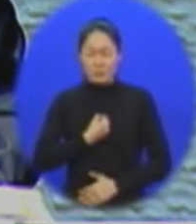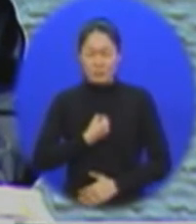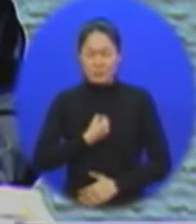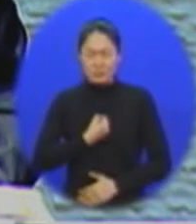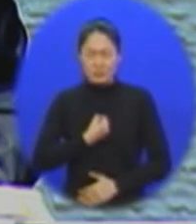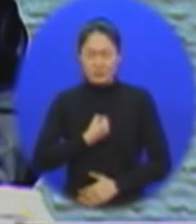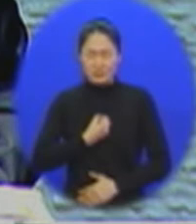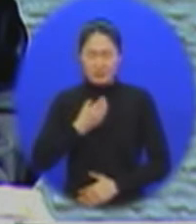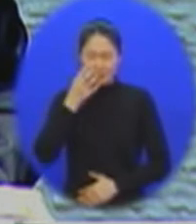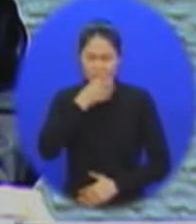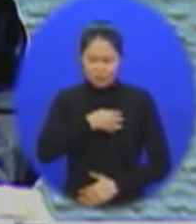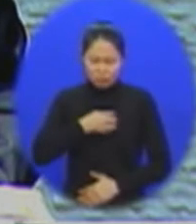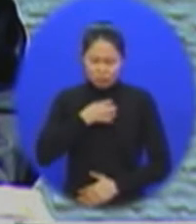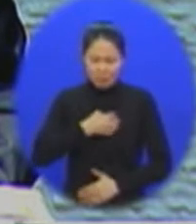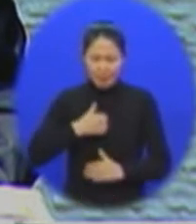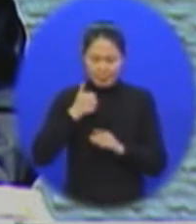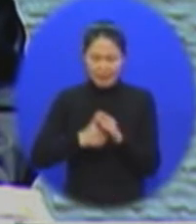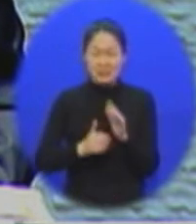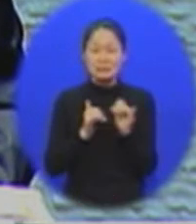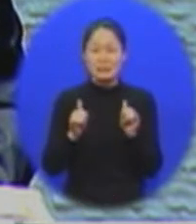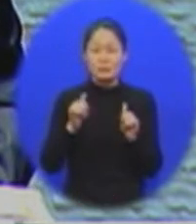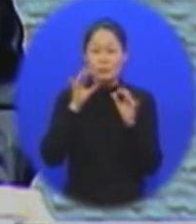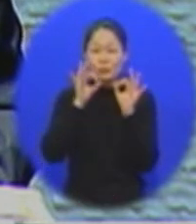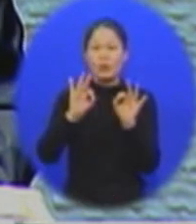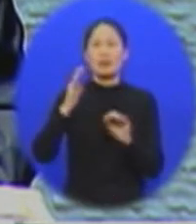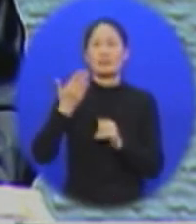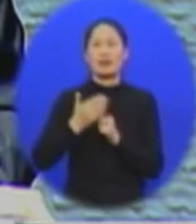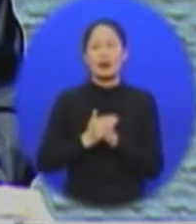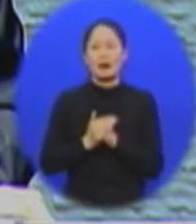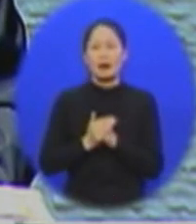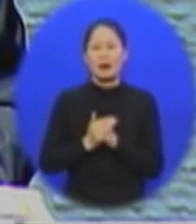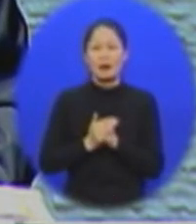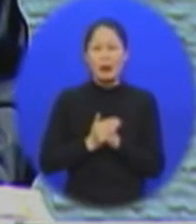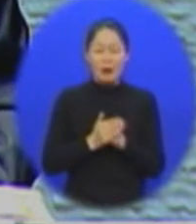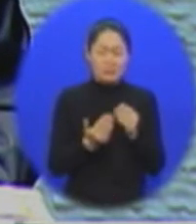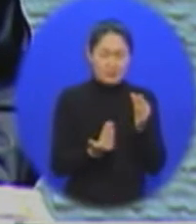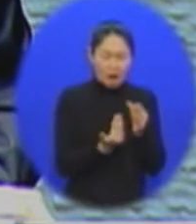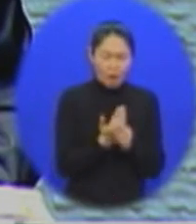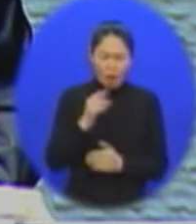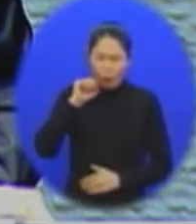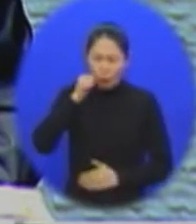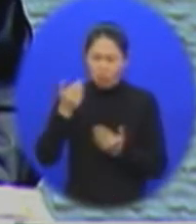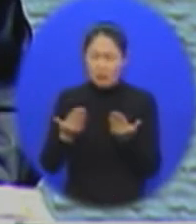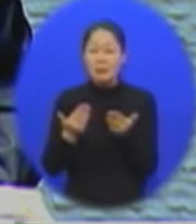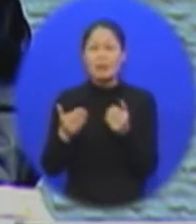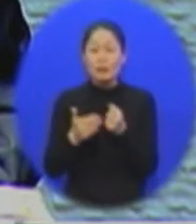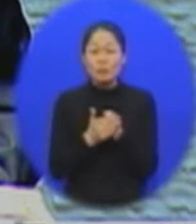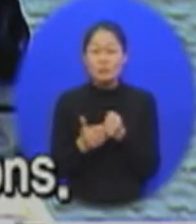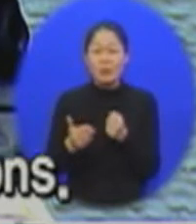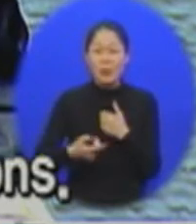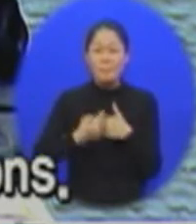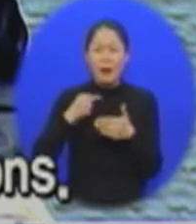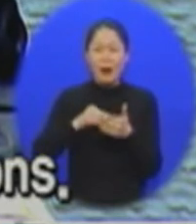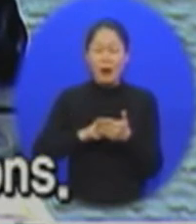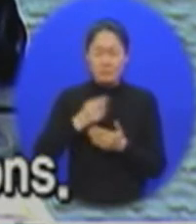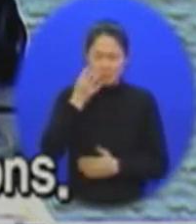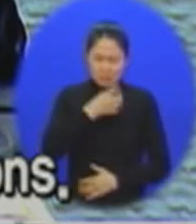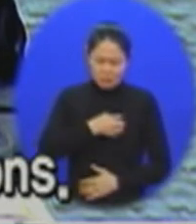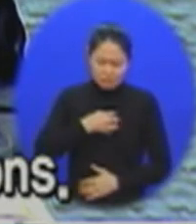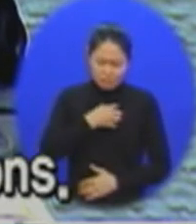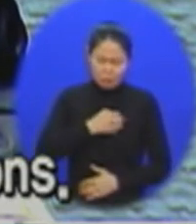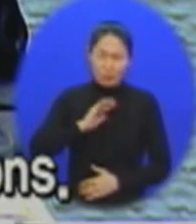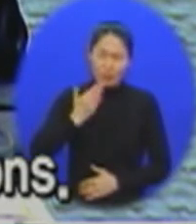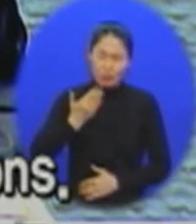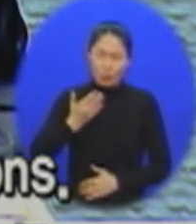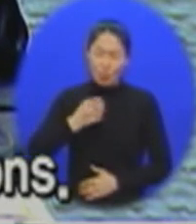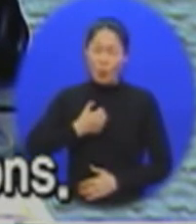빠지시는 분들 봅니다 그러나 사고와 어려운 일 때문에 마음이 비탄 해지고 원망이